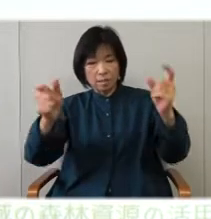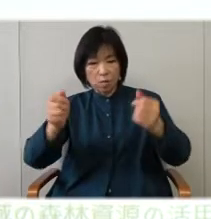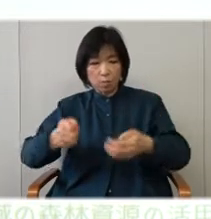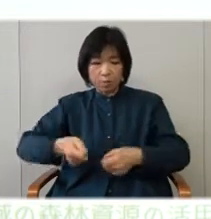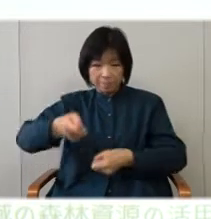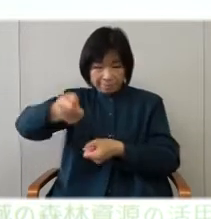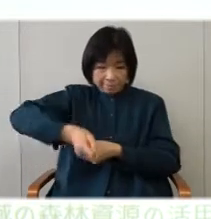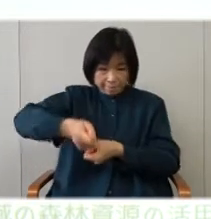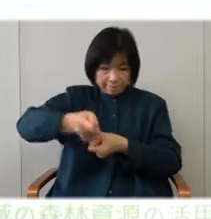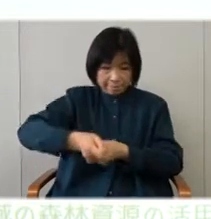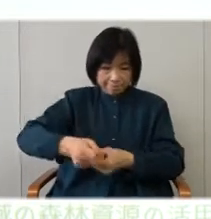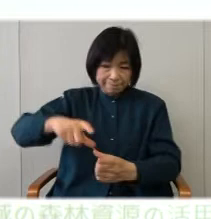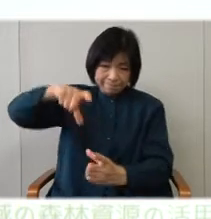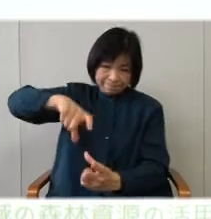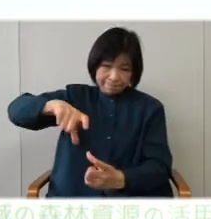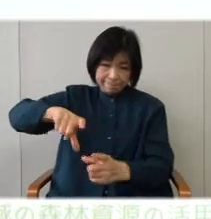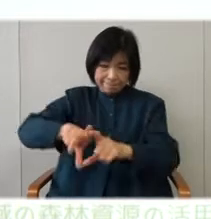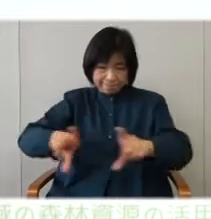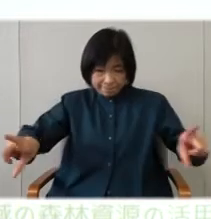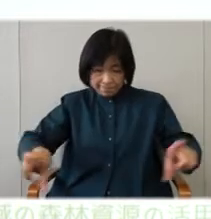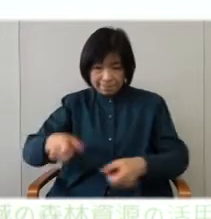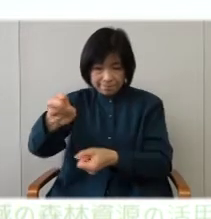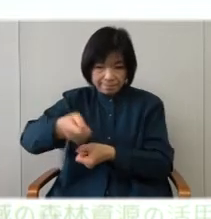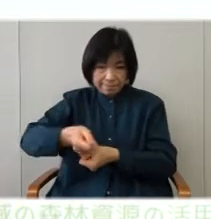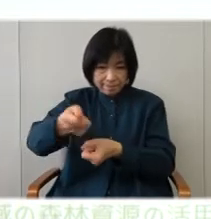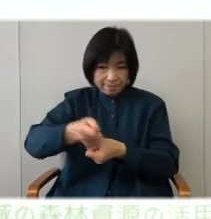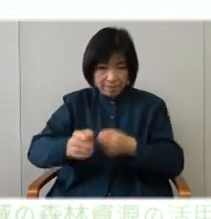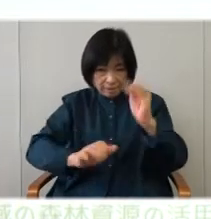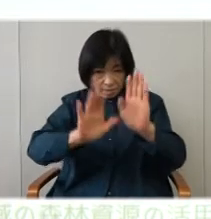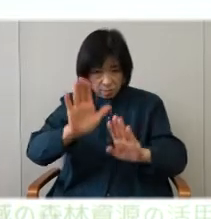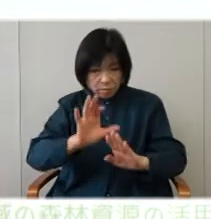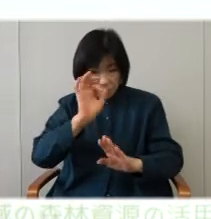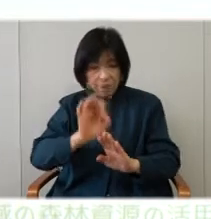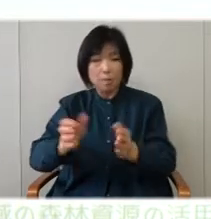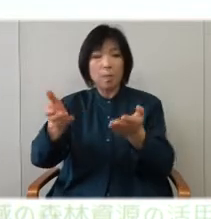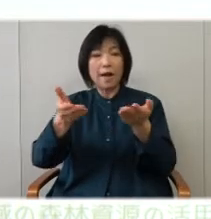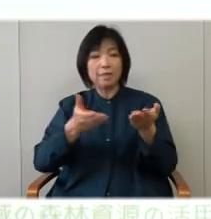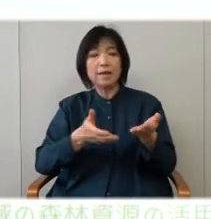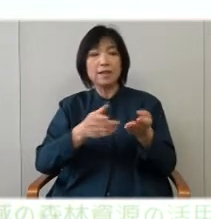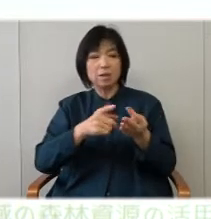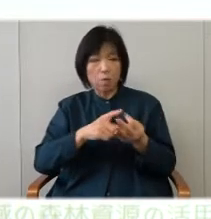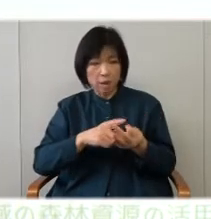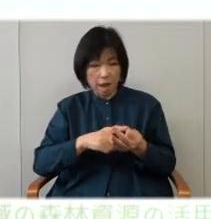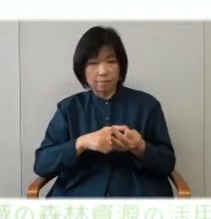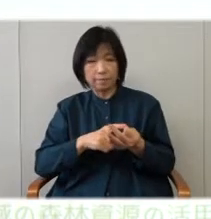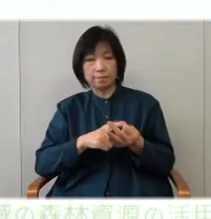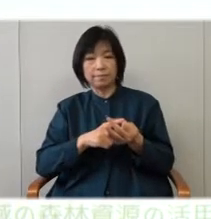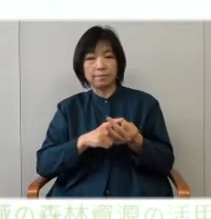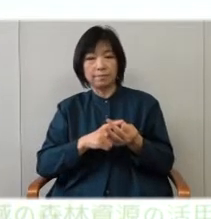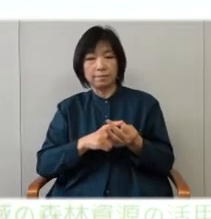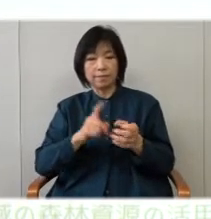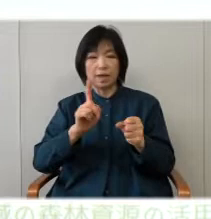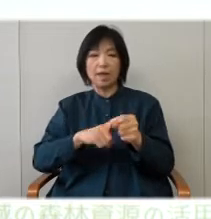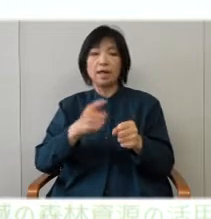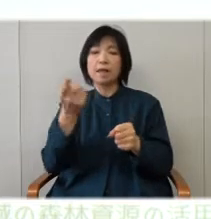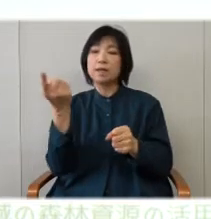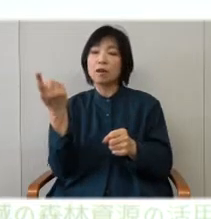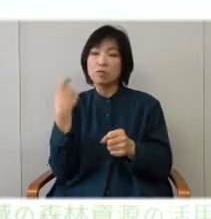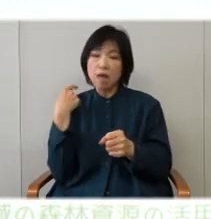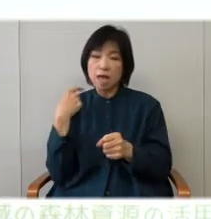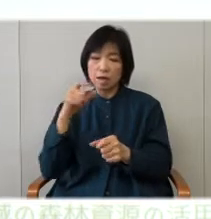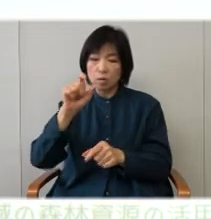まうというこうしたもの、こうしたものを見てもらったり、また昨年植樹をしました